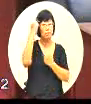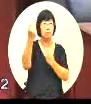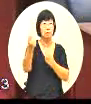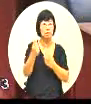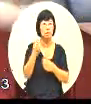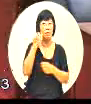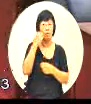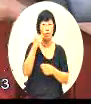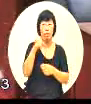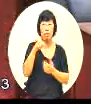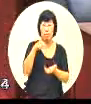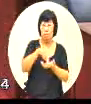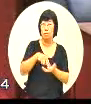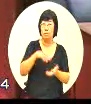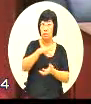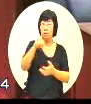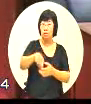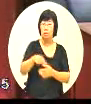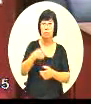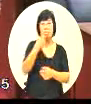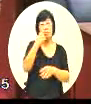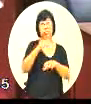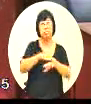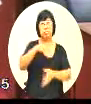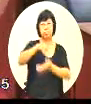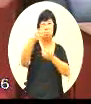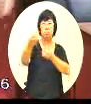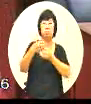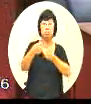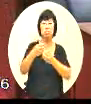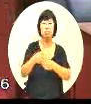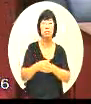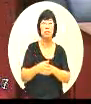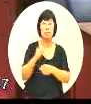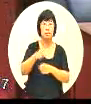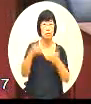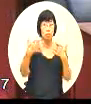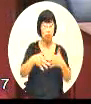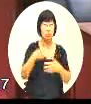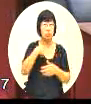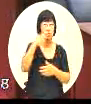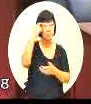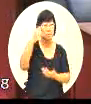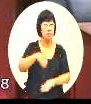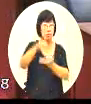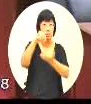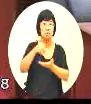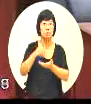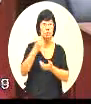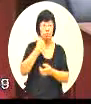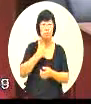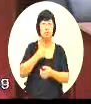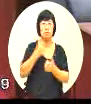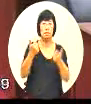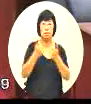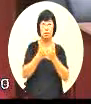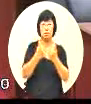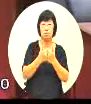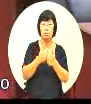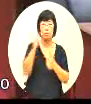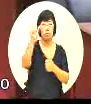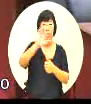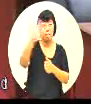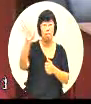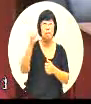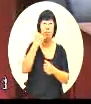我如果没有这个立场，我怎么今天会跟你谈这个？我也希望我们把问题挑出来。我也知道，因为那五天，那你的认知就是差